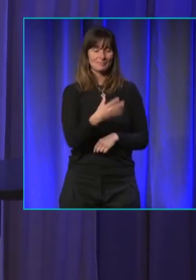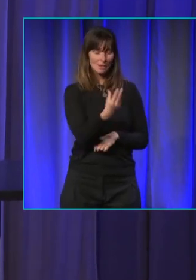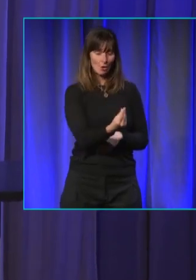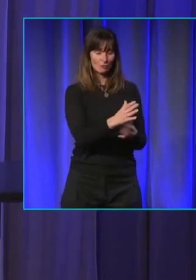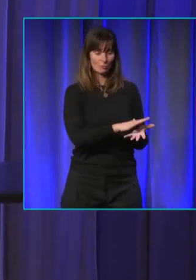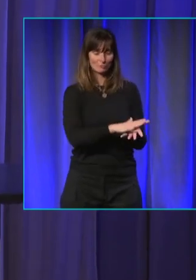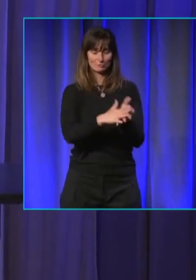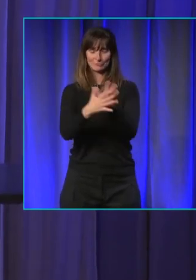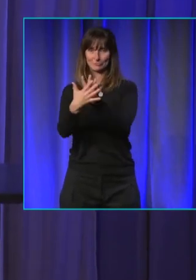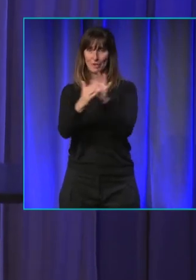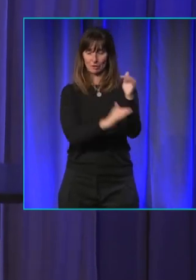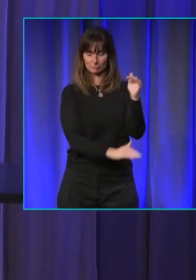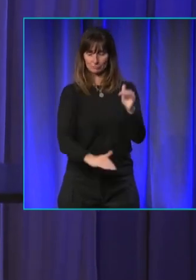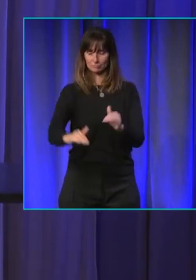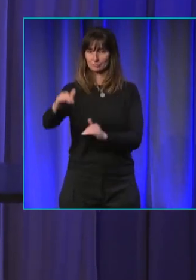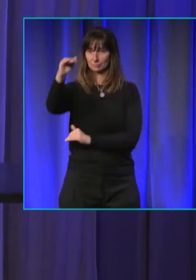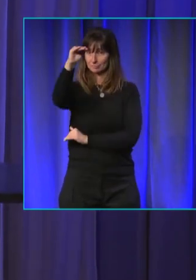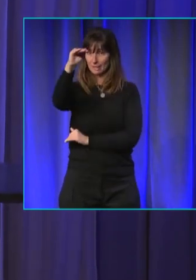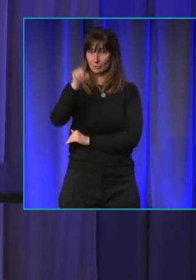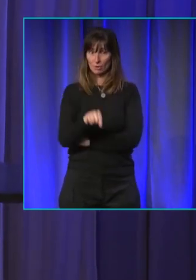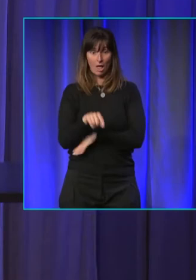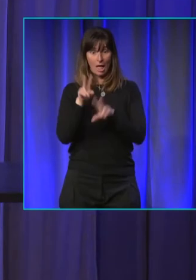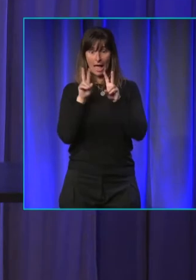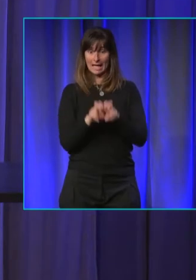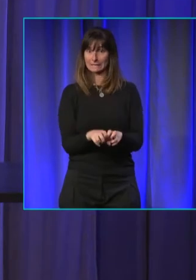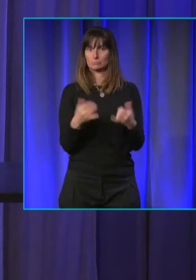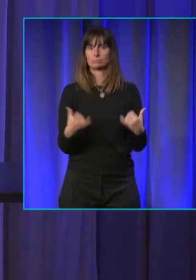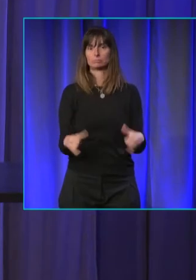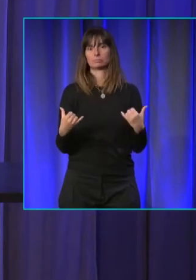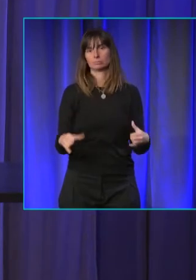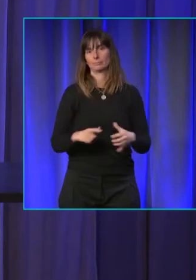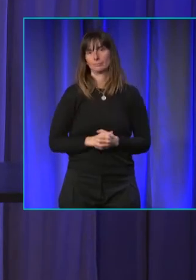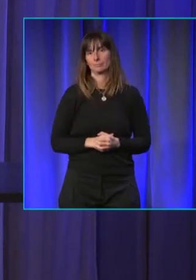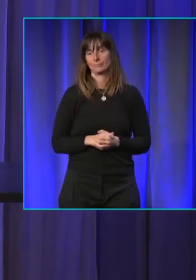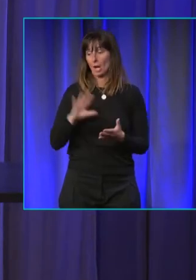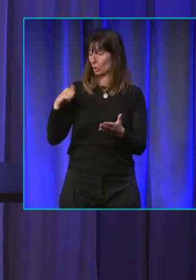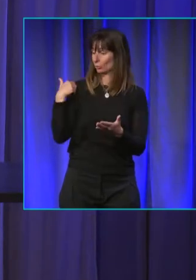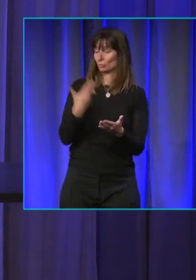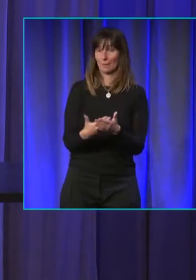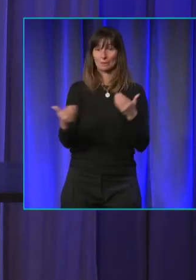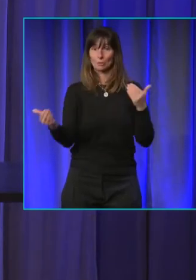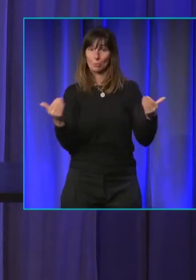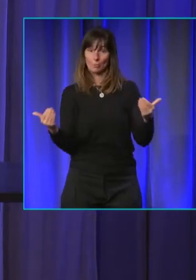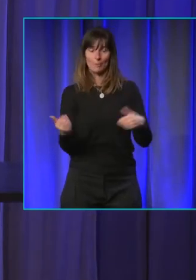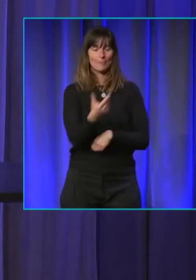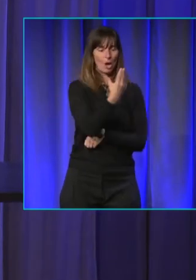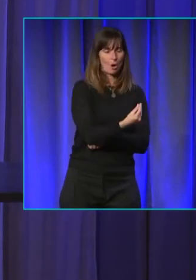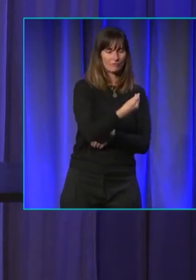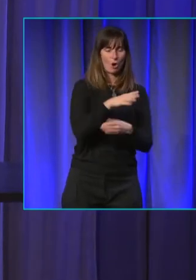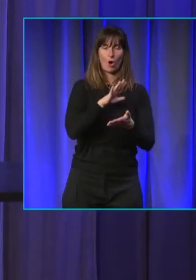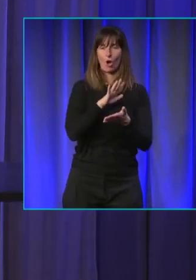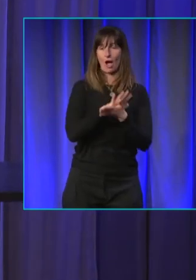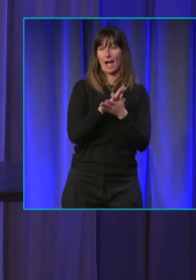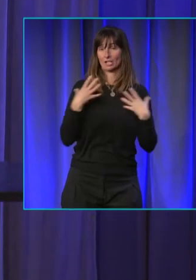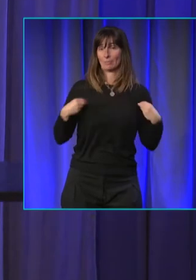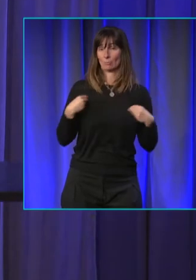l'adulte, là, il y a tout à faire. C'est-à-dire que jusqu'à présent, on a toujours comparé des enfants prépubères à des adultes. Et le